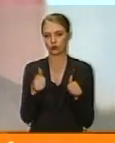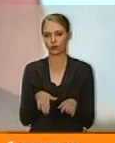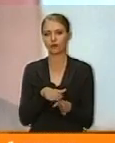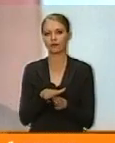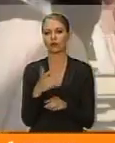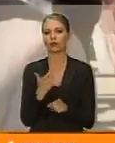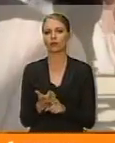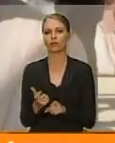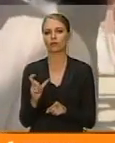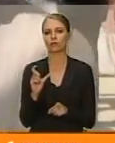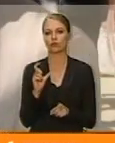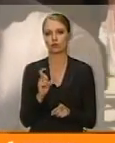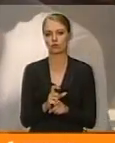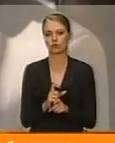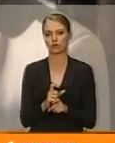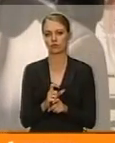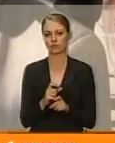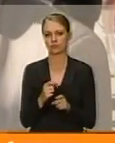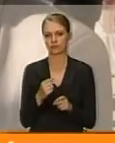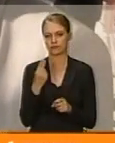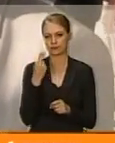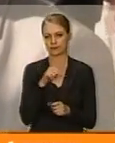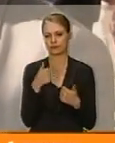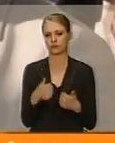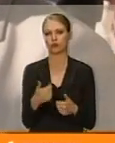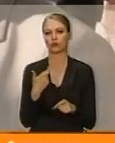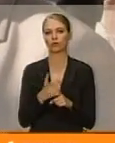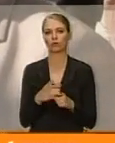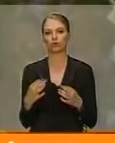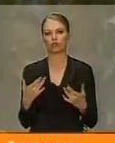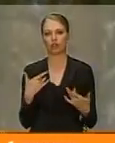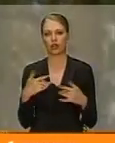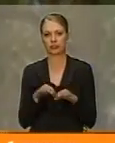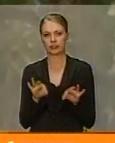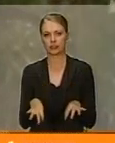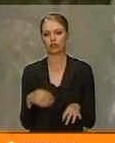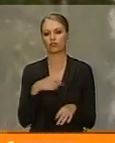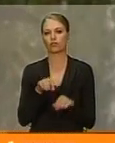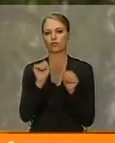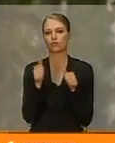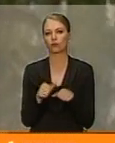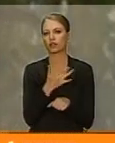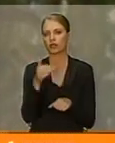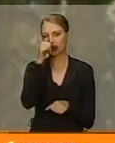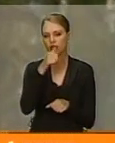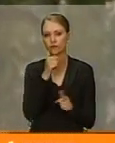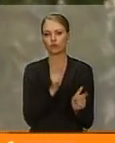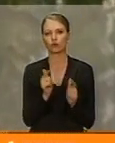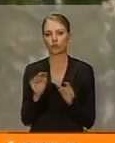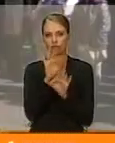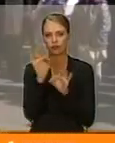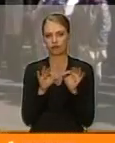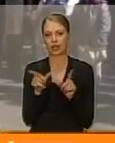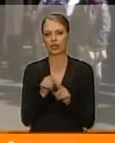виконана дуже монументально, дуже артистично. Скульптори кілька місяців узгоджували макет